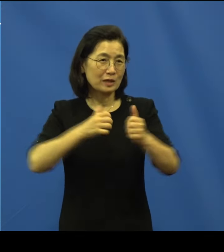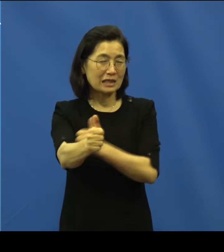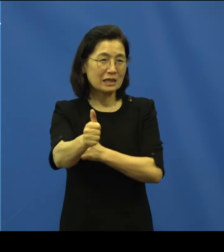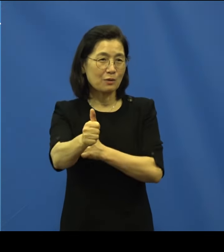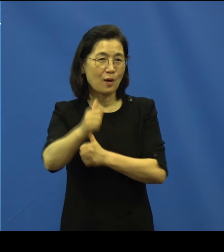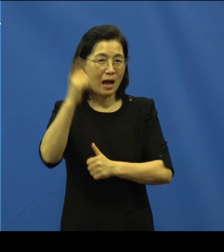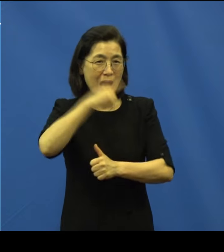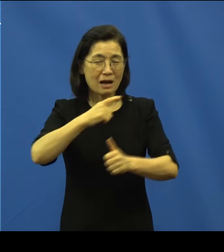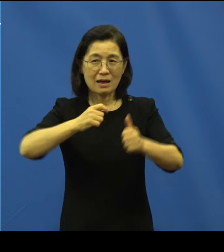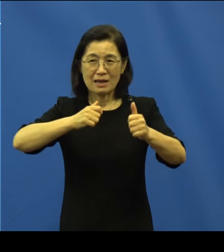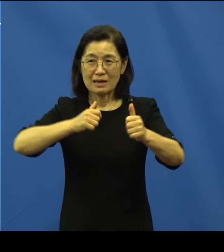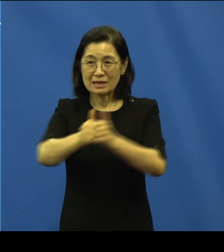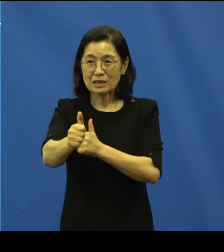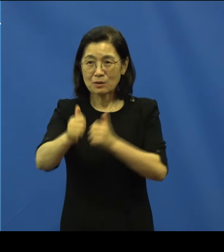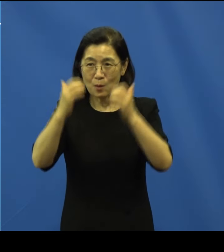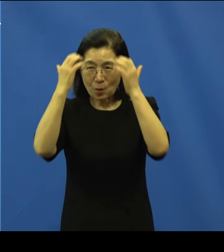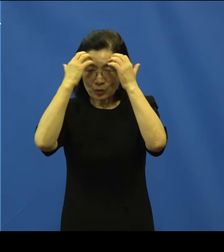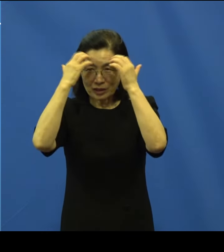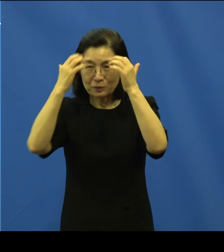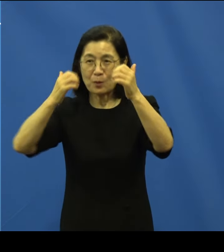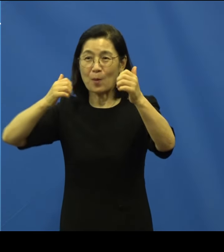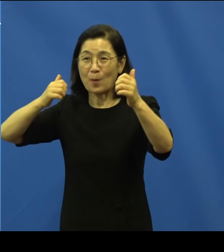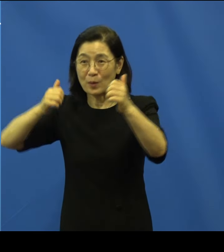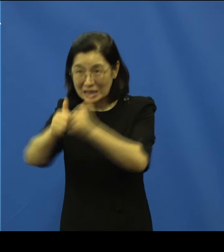이기고 시련을 이기고 고난도 이겨내고